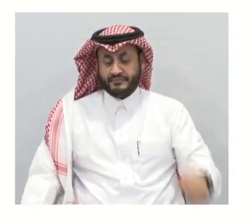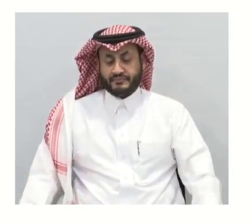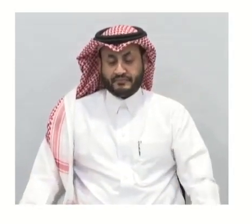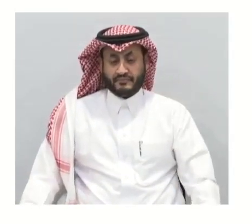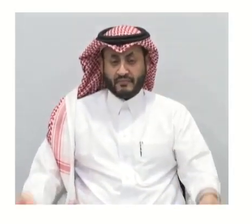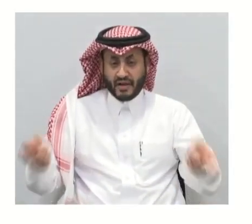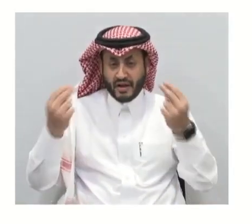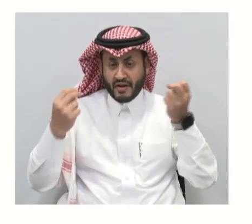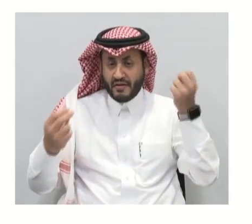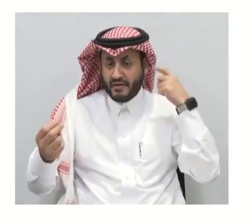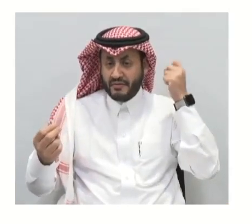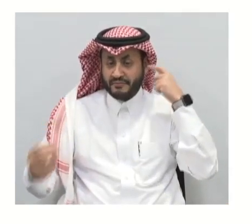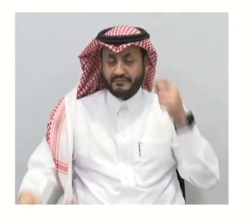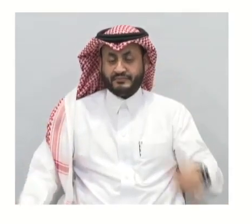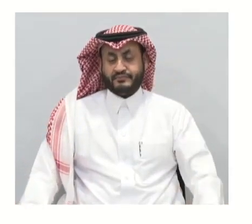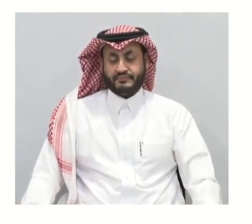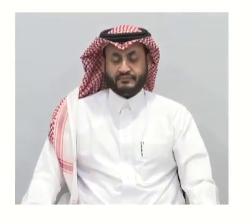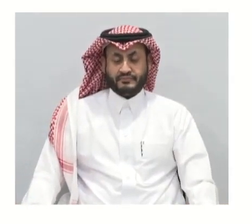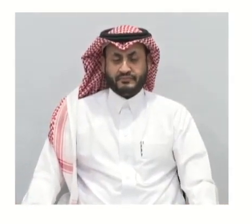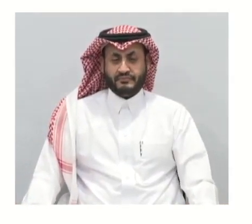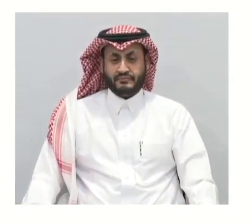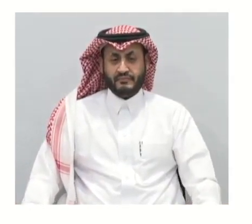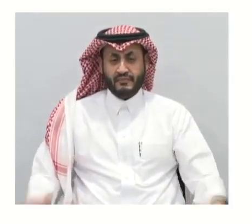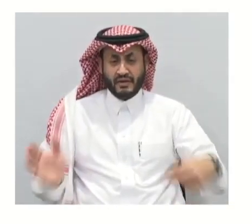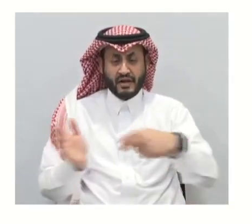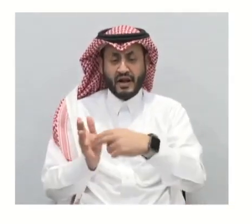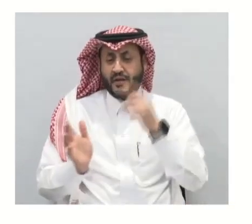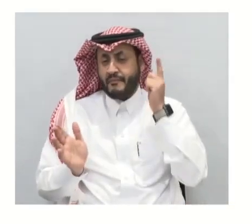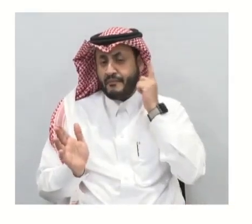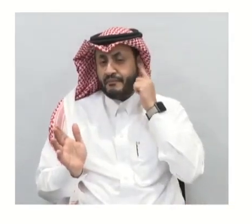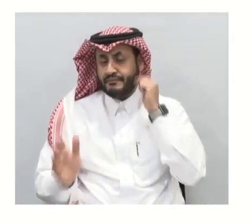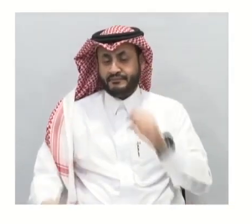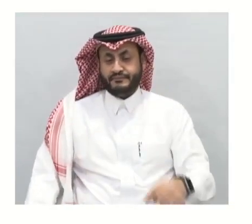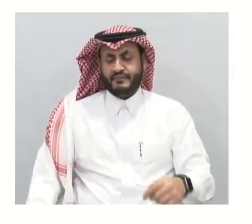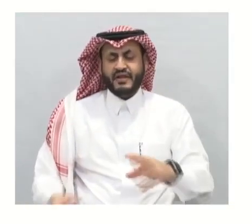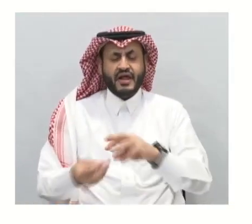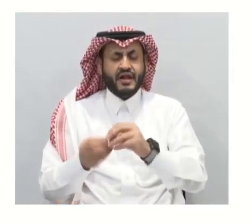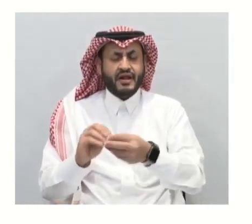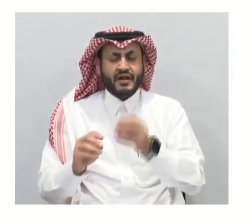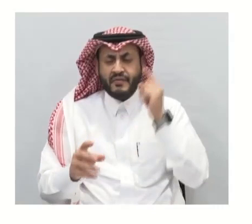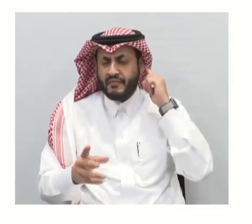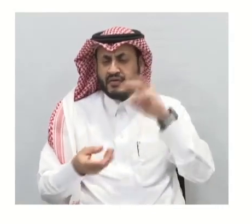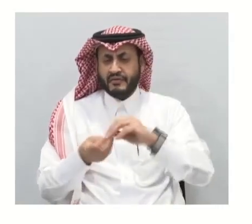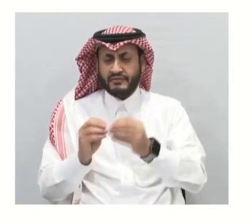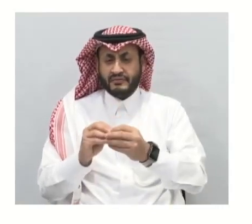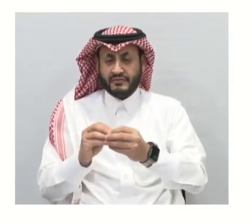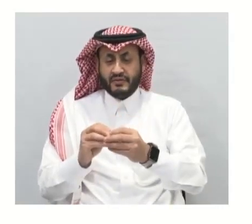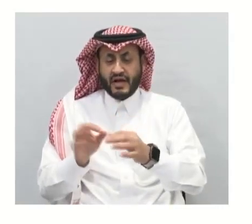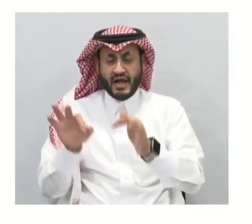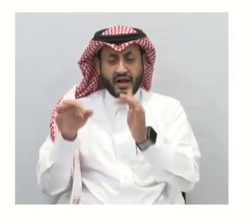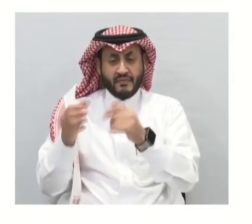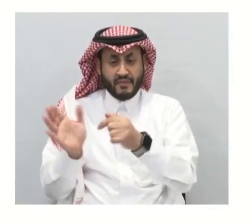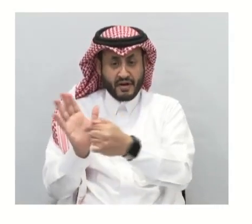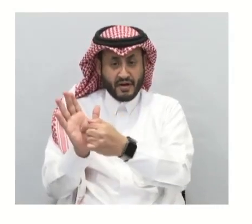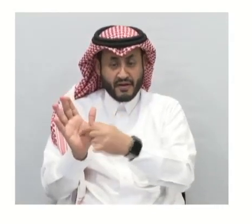المنبه الخارجي يصل الى الاذن ثم يترجم في مركز السمع